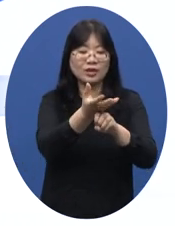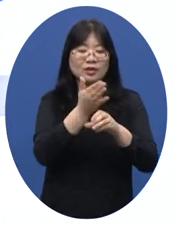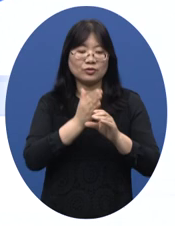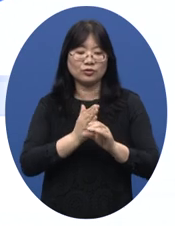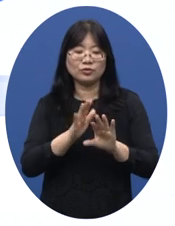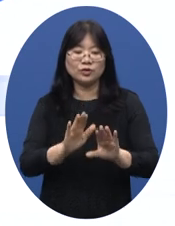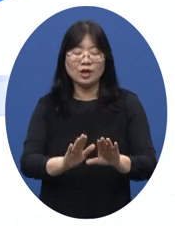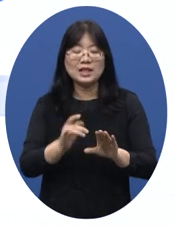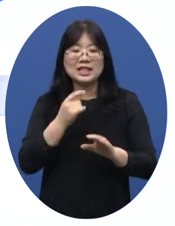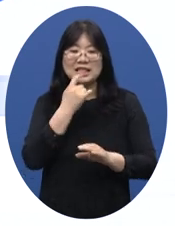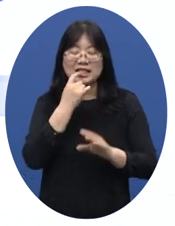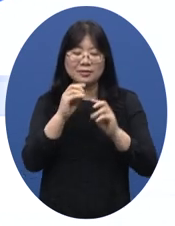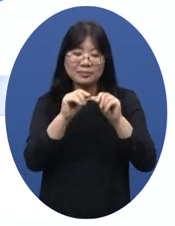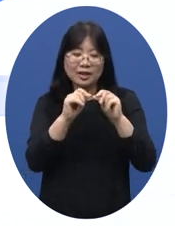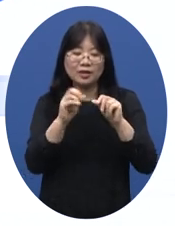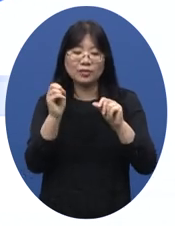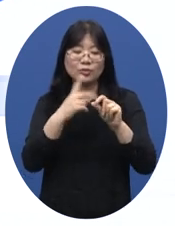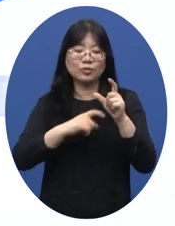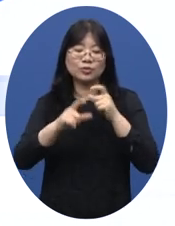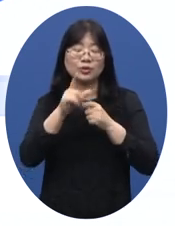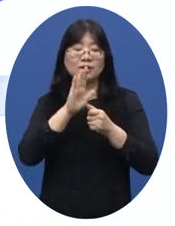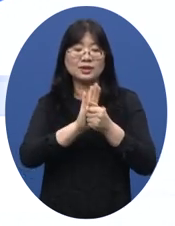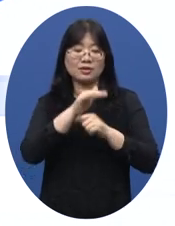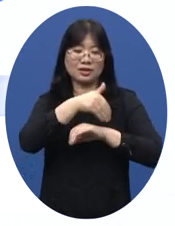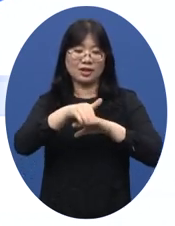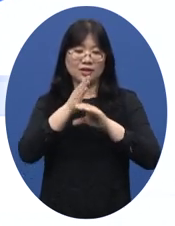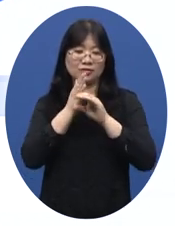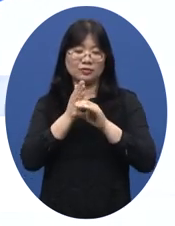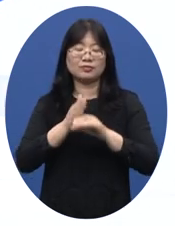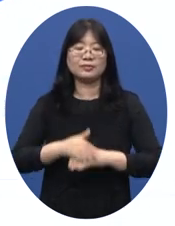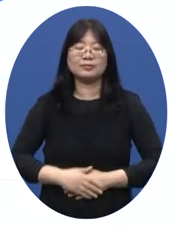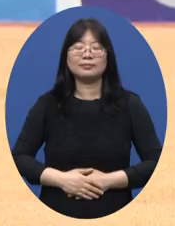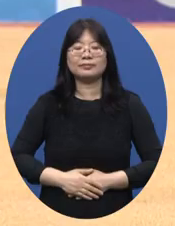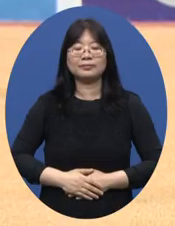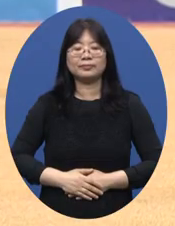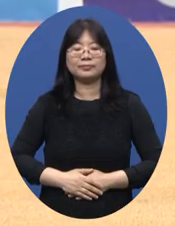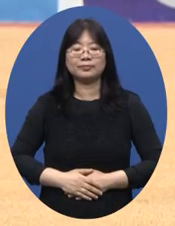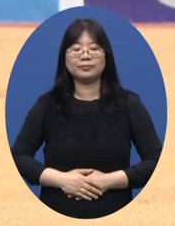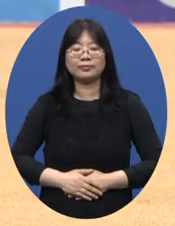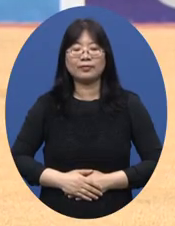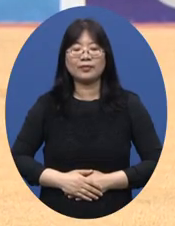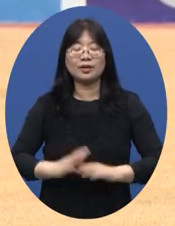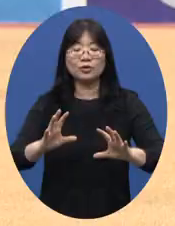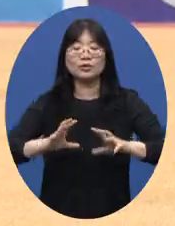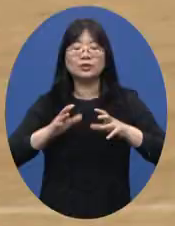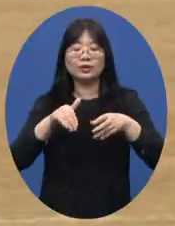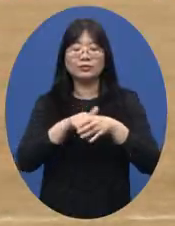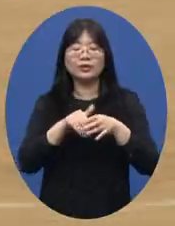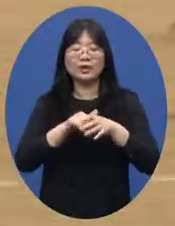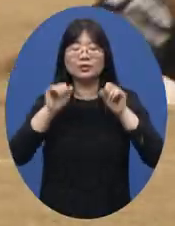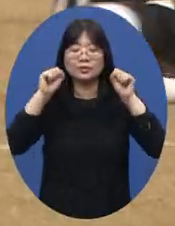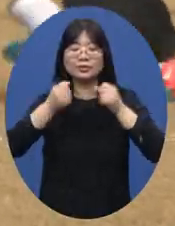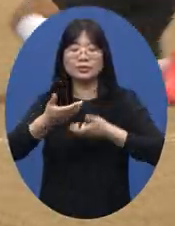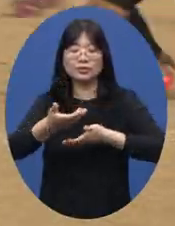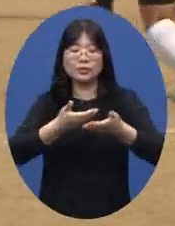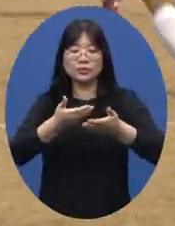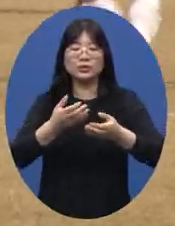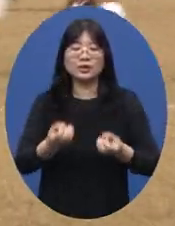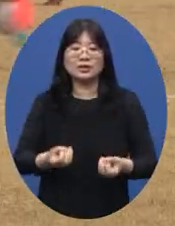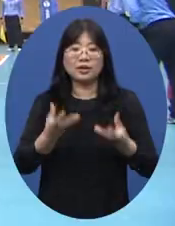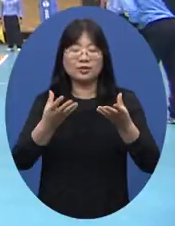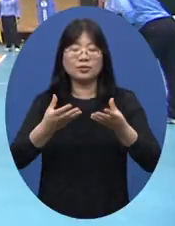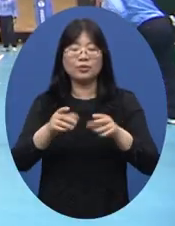통해 밀가루 등 추가 지원도 계획하고 있음을 말씀드립니다. 국제 문화 스포츠 교류 행사도 적극